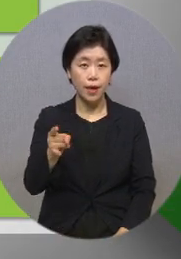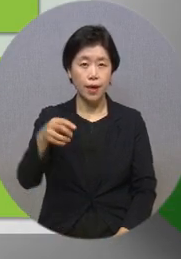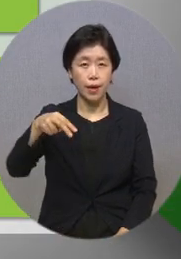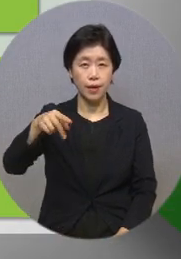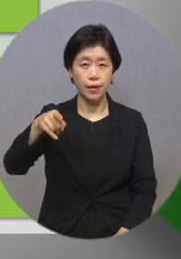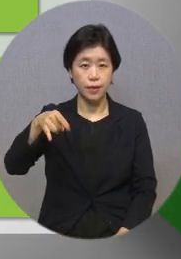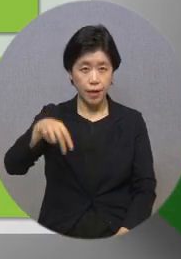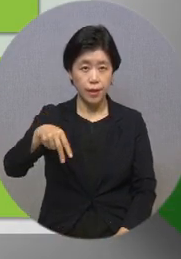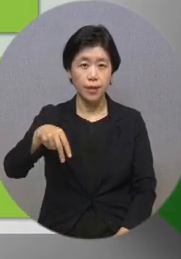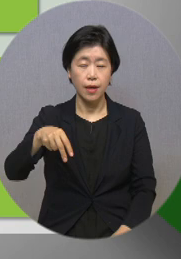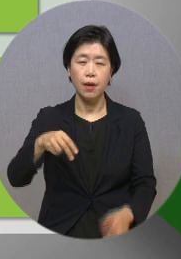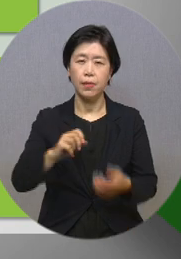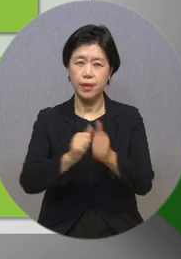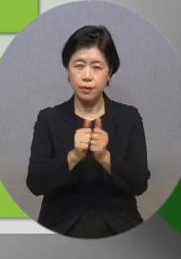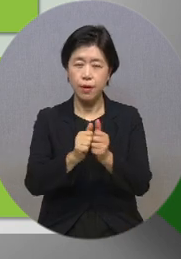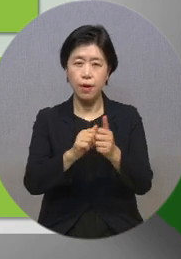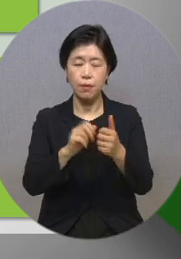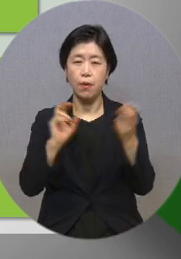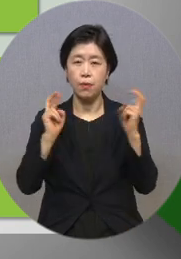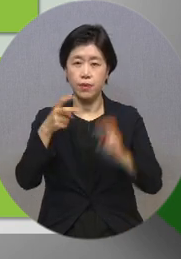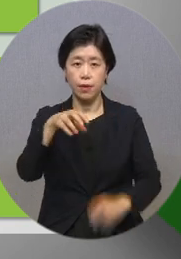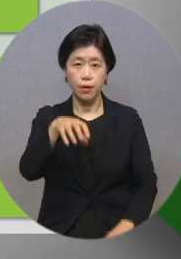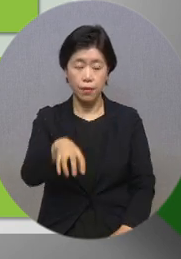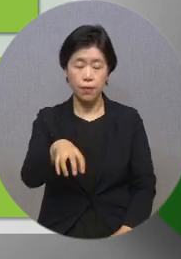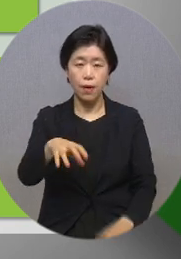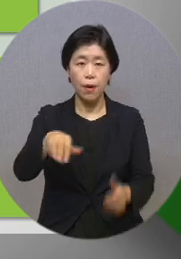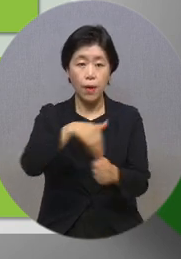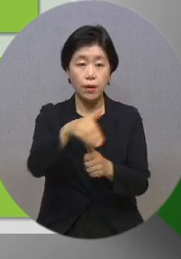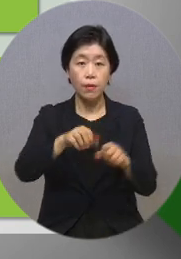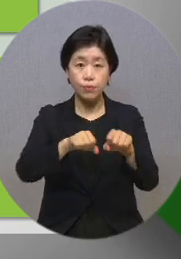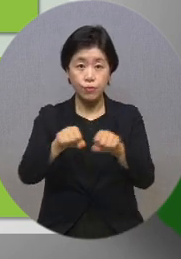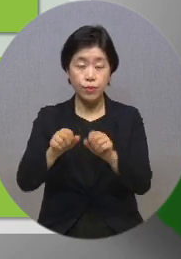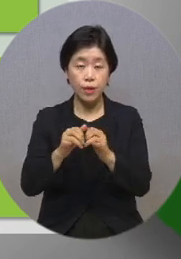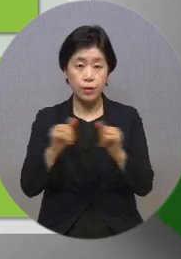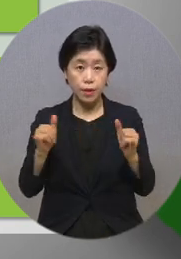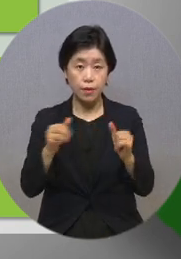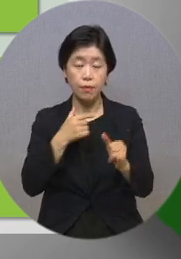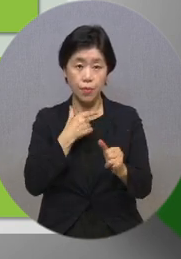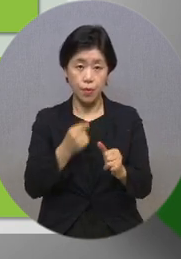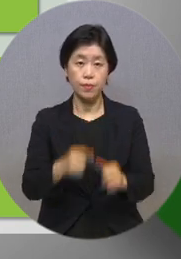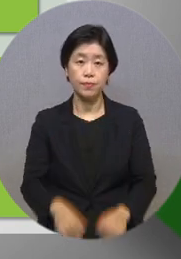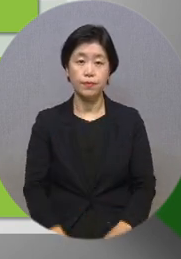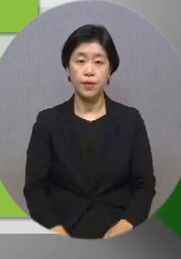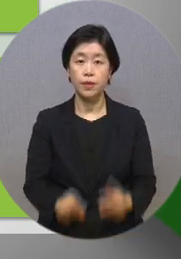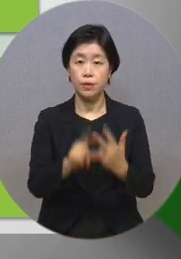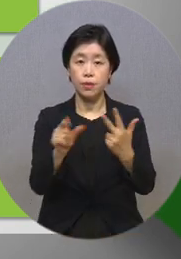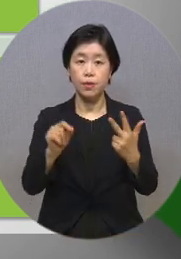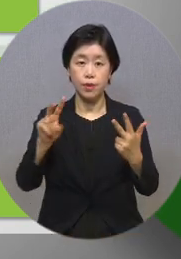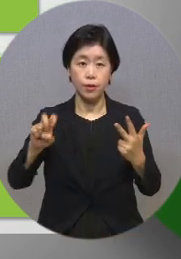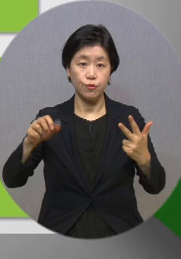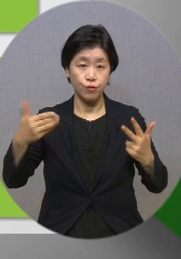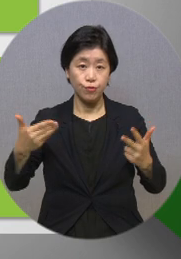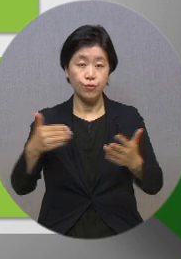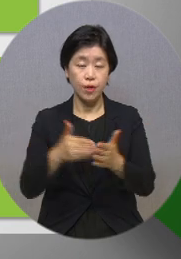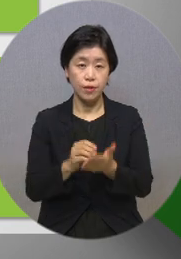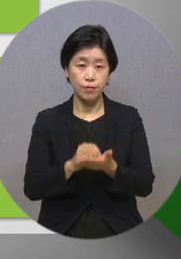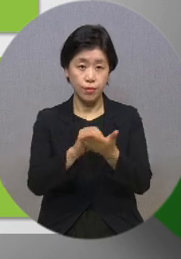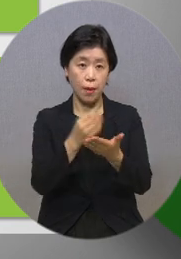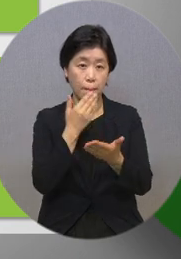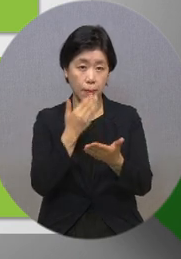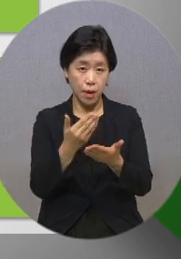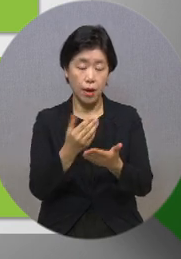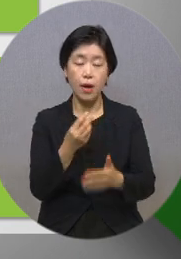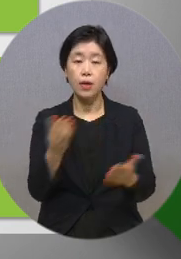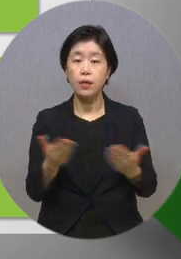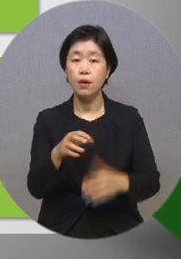미래에셋증권 주식회사에서 환경미화원을 모집합니다. 접수 마감일은 7월 29일까지며 근무지는 서울특별시